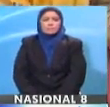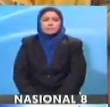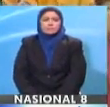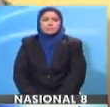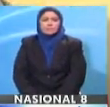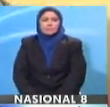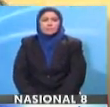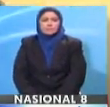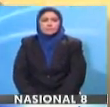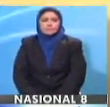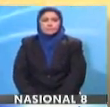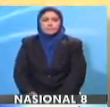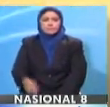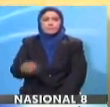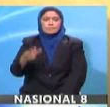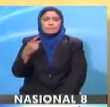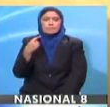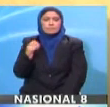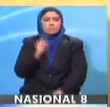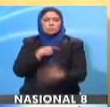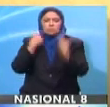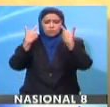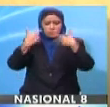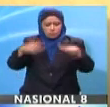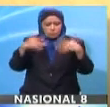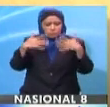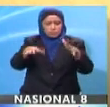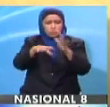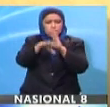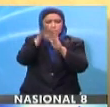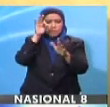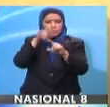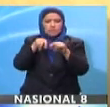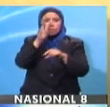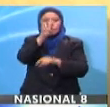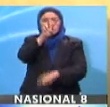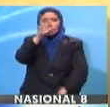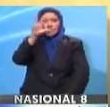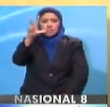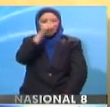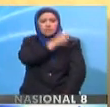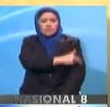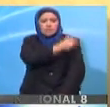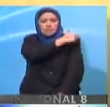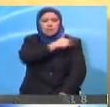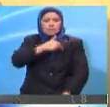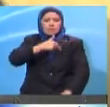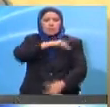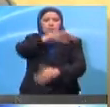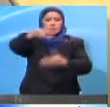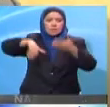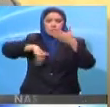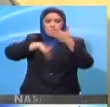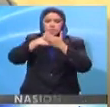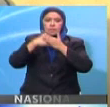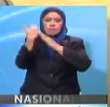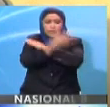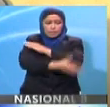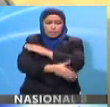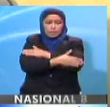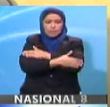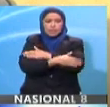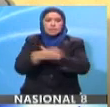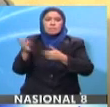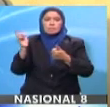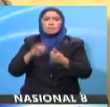bersedia kita telah mengenal pasti 23 Hospital di dalam seluruh negara di mana sesuatu